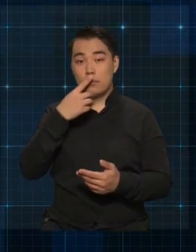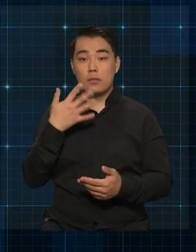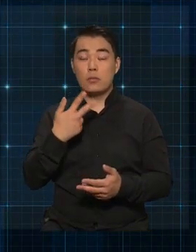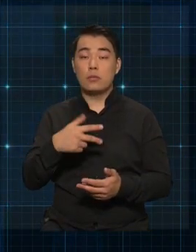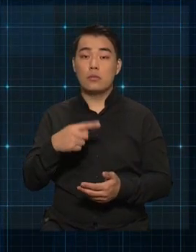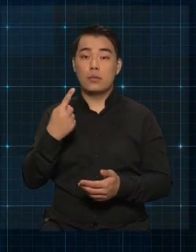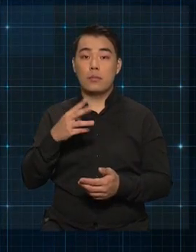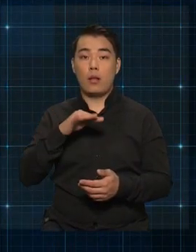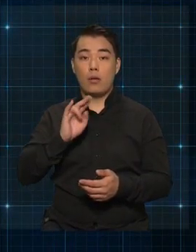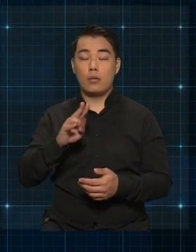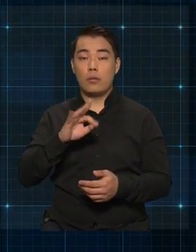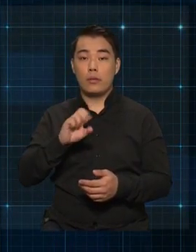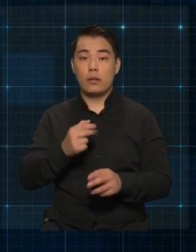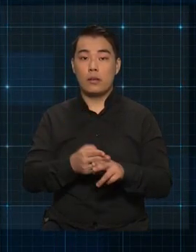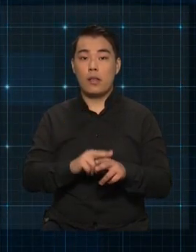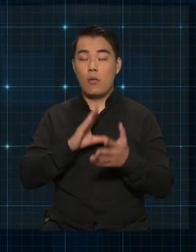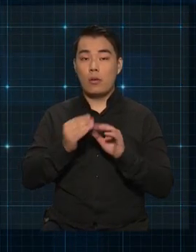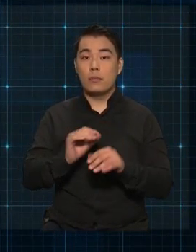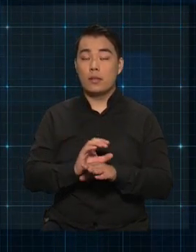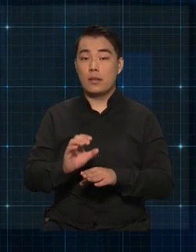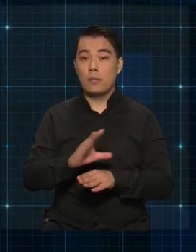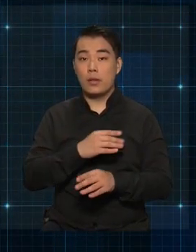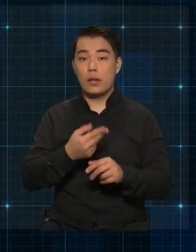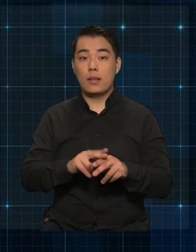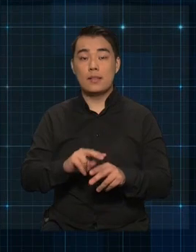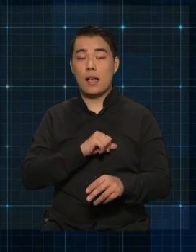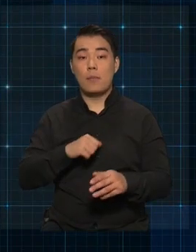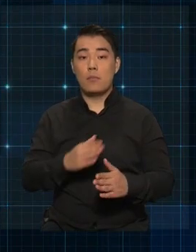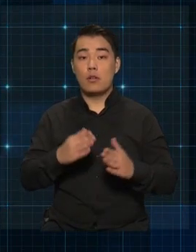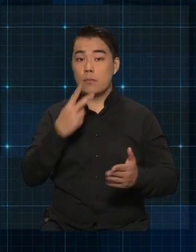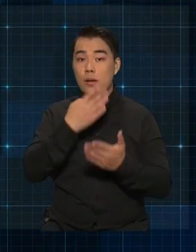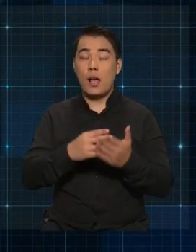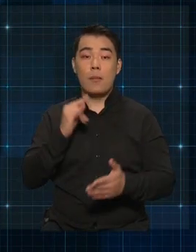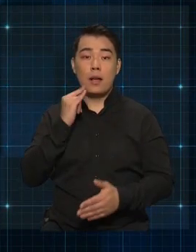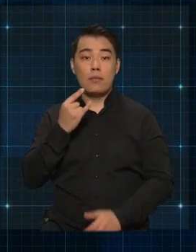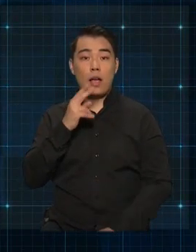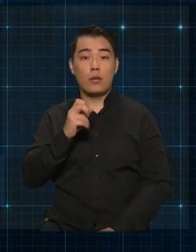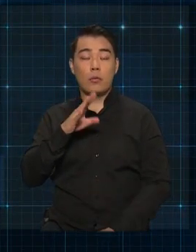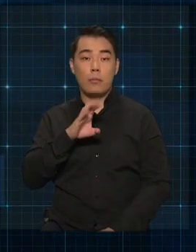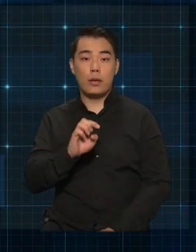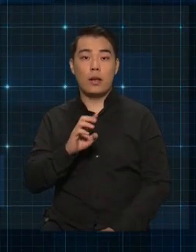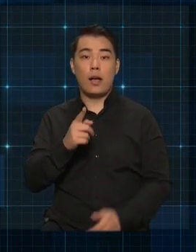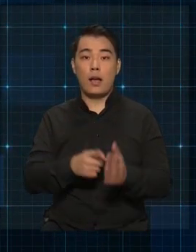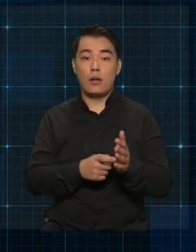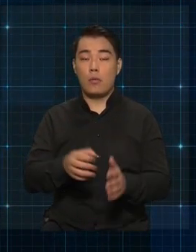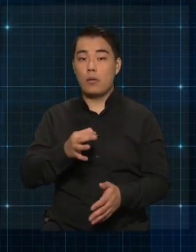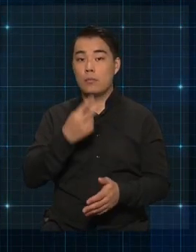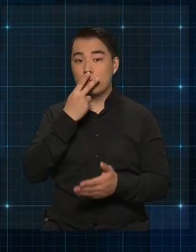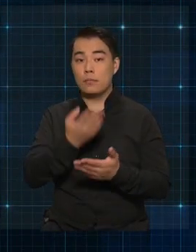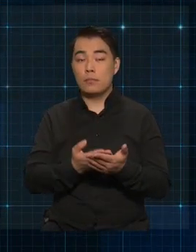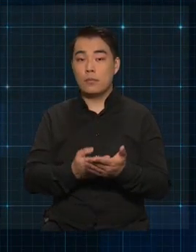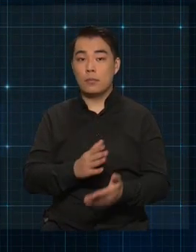31 миллион тоннадан астам жүк тиелген, ең жоғары көрсеткіш Павлодар, Ақтөбе және Қарағанды облыстарында байқалды.